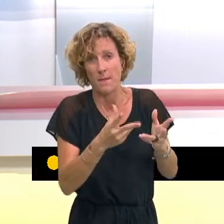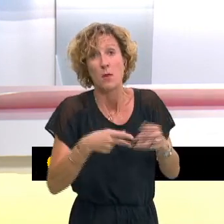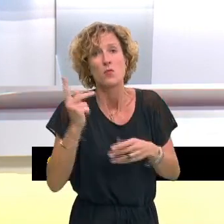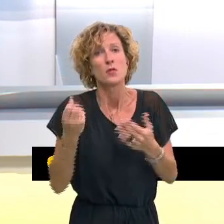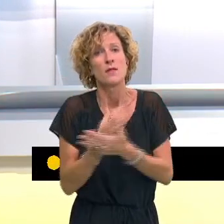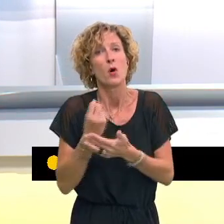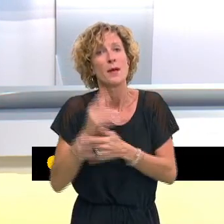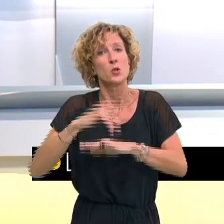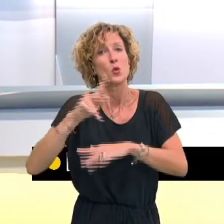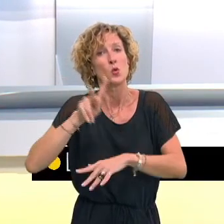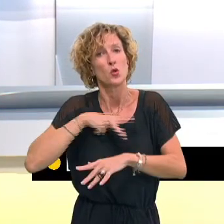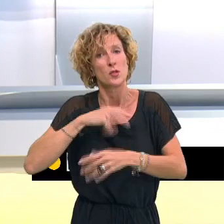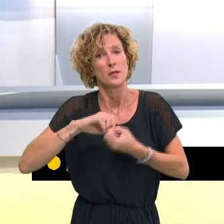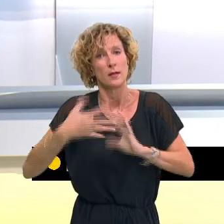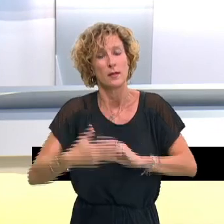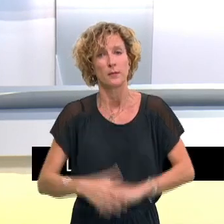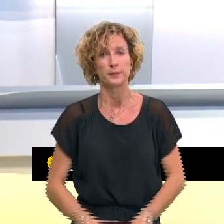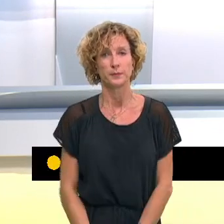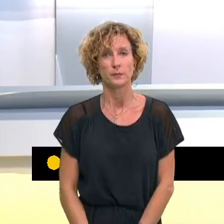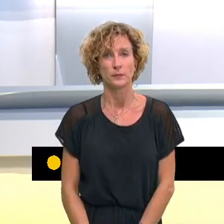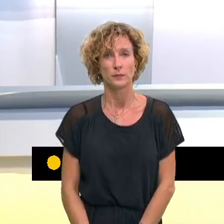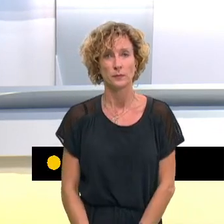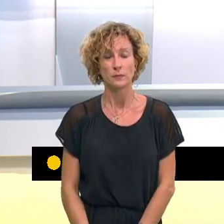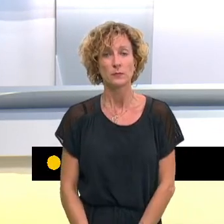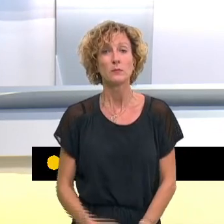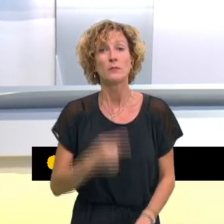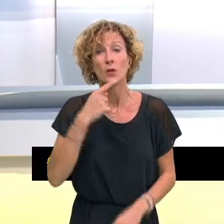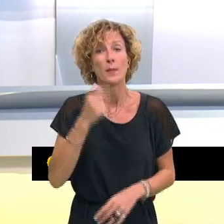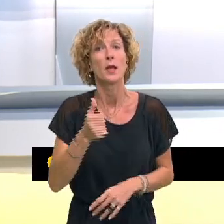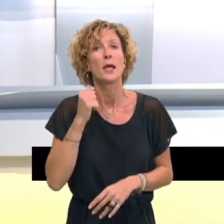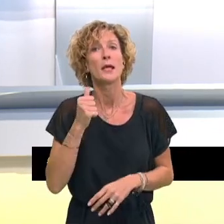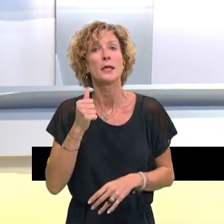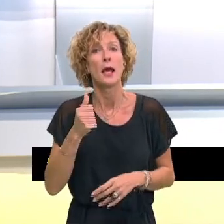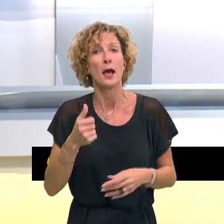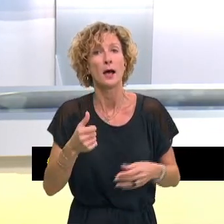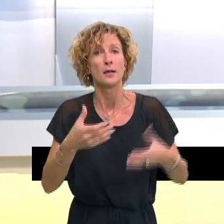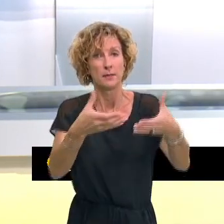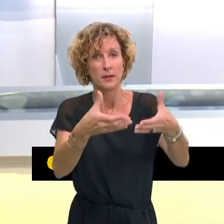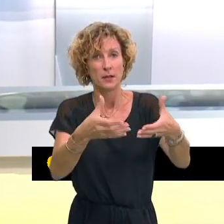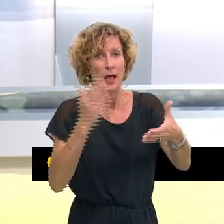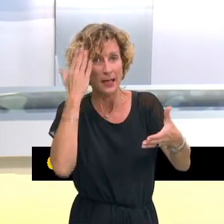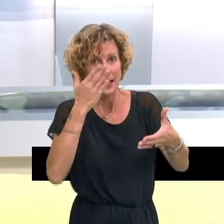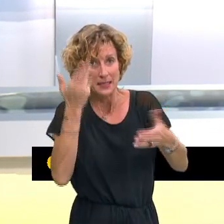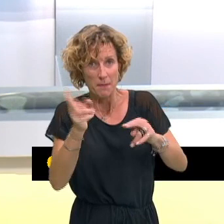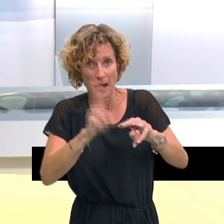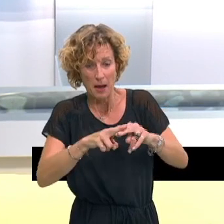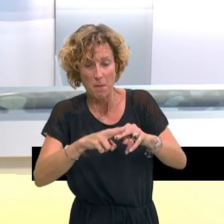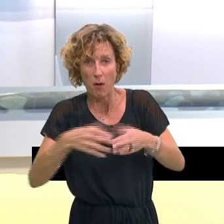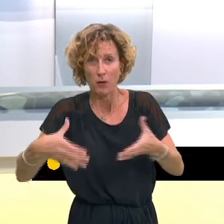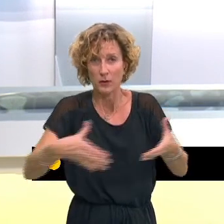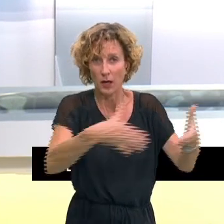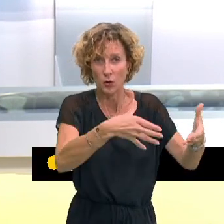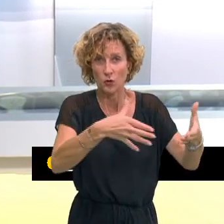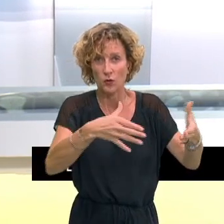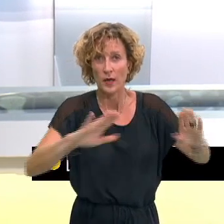sur notre site Réunion La Première. On vous en parlait hier, la carcasse du cachalot échoué à Sainte-Anne va être enfouie.